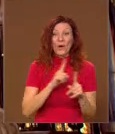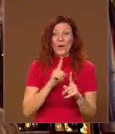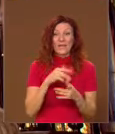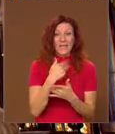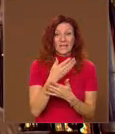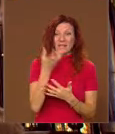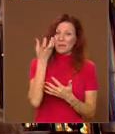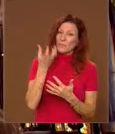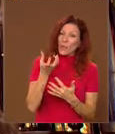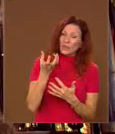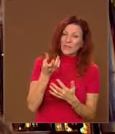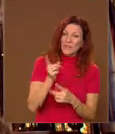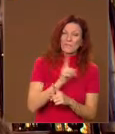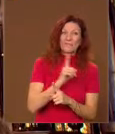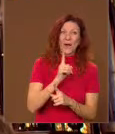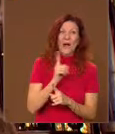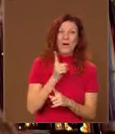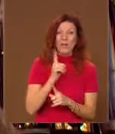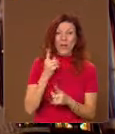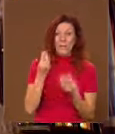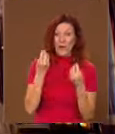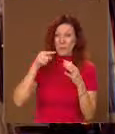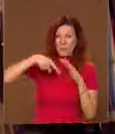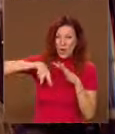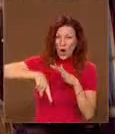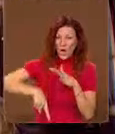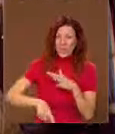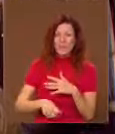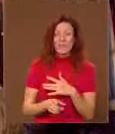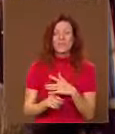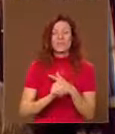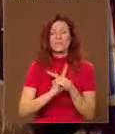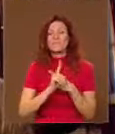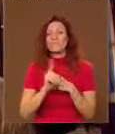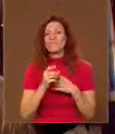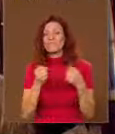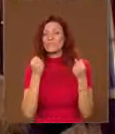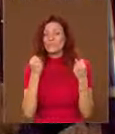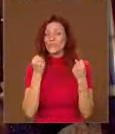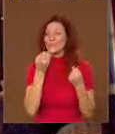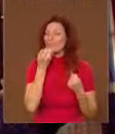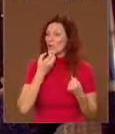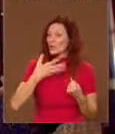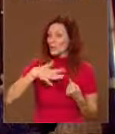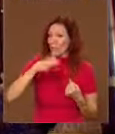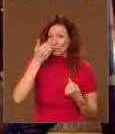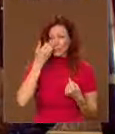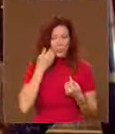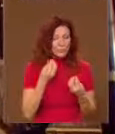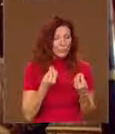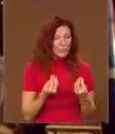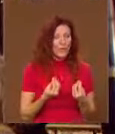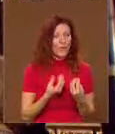плод, ако не е вкоренен и не живее духовно и благодатно чрез